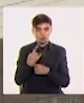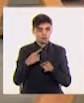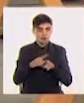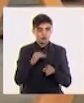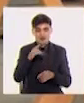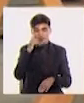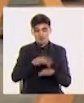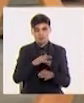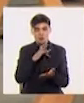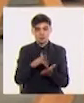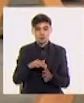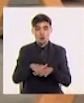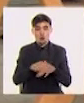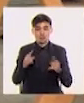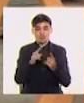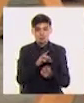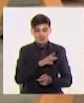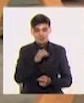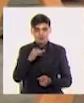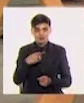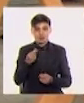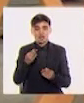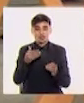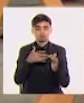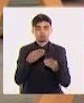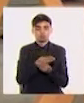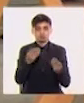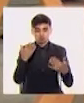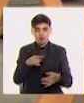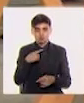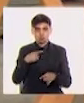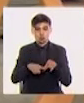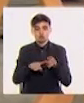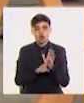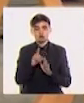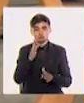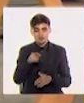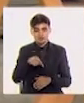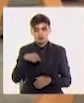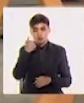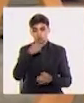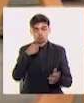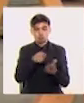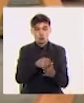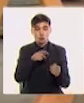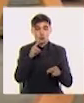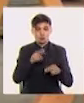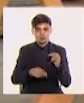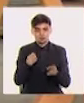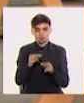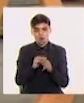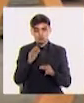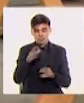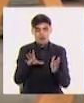әкімі халықпен кездесуінде бізге айтты, ақша бөлінді. Міне бастаймыз, осы жылдың соңына дейін